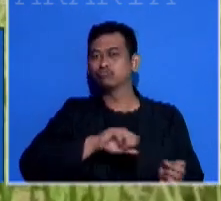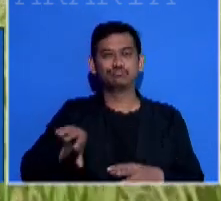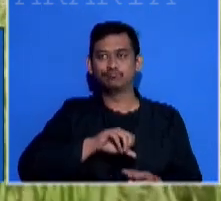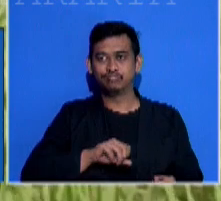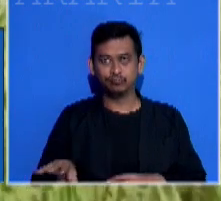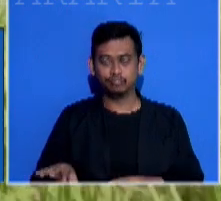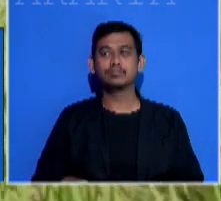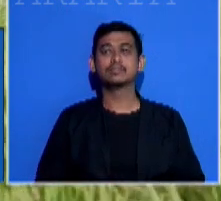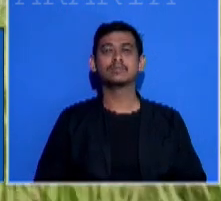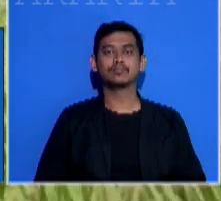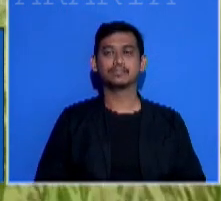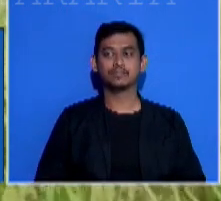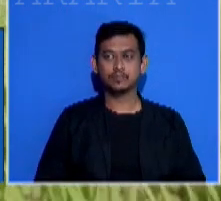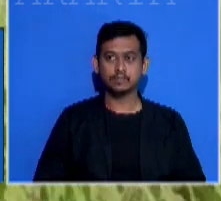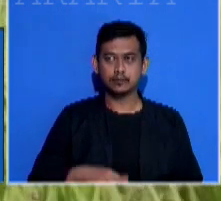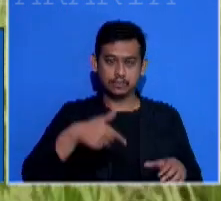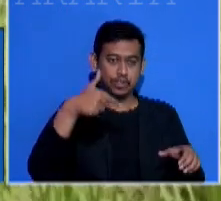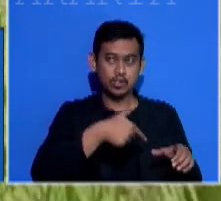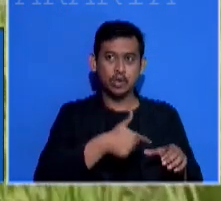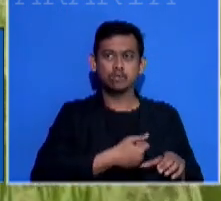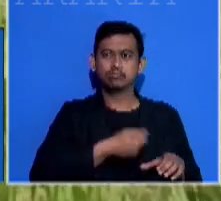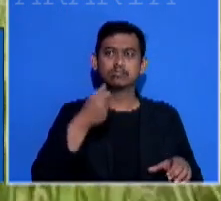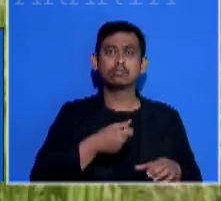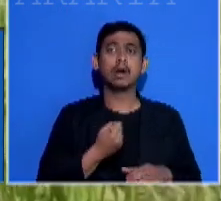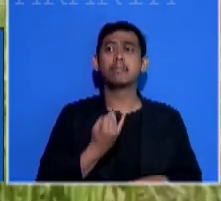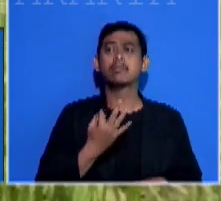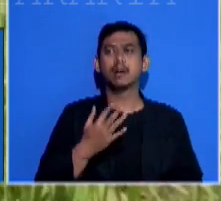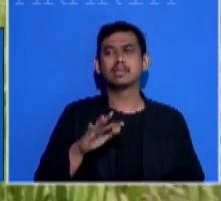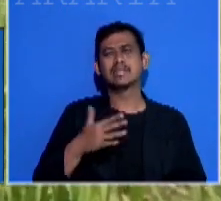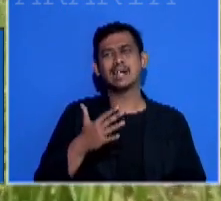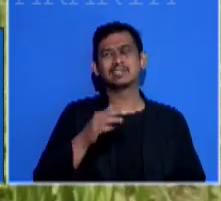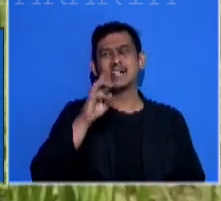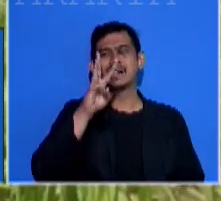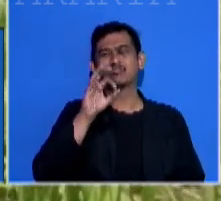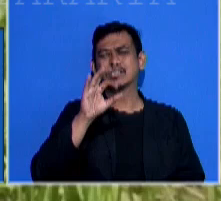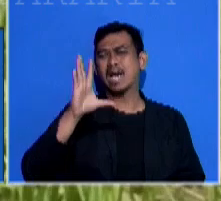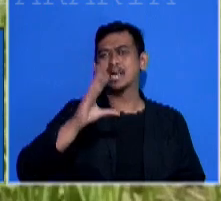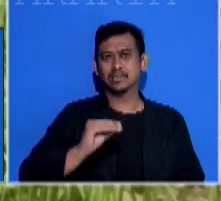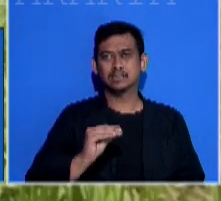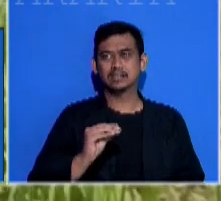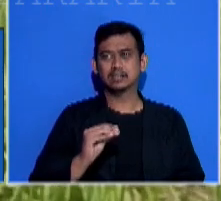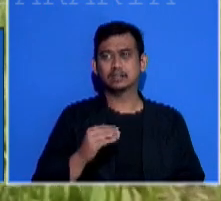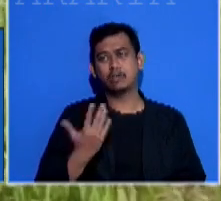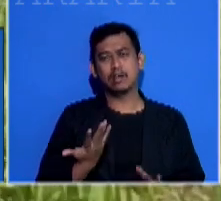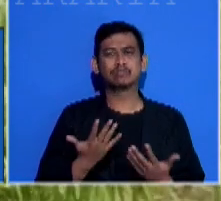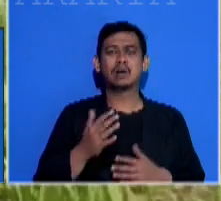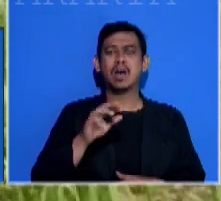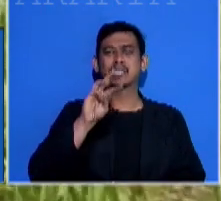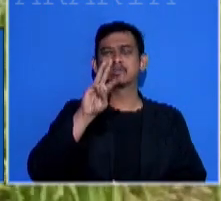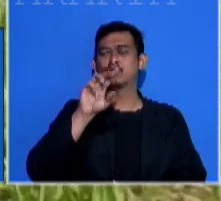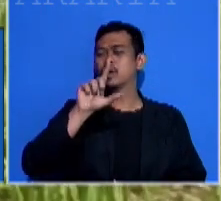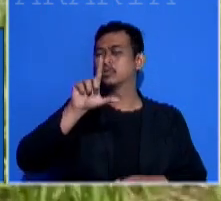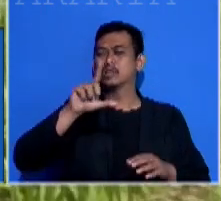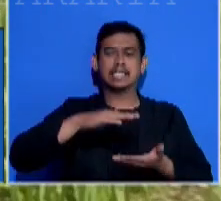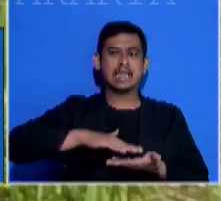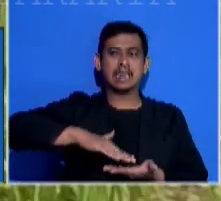nih, biayanya ini tiga liter. Butuh pinten liter? Tiga liter setengah. Kagem lahan pinten